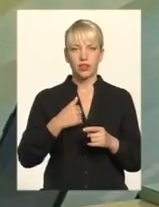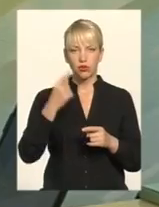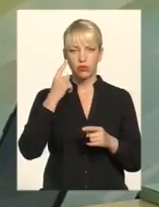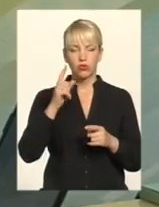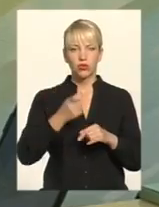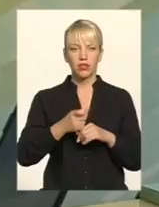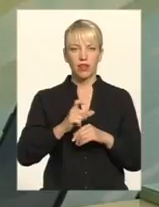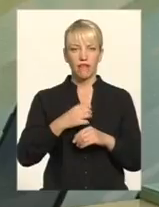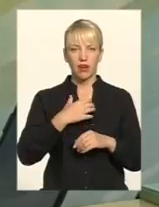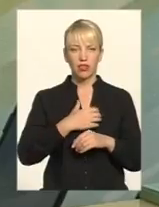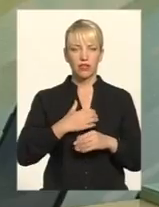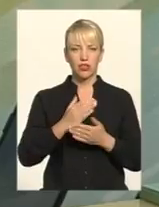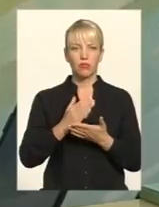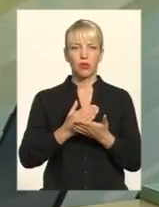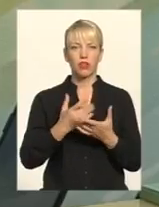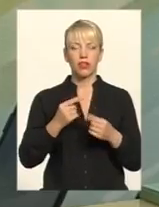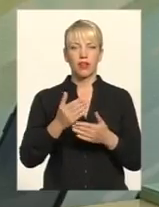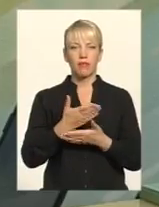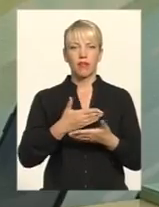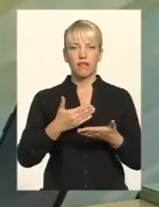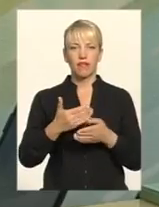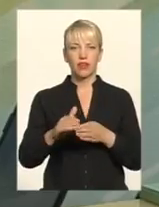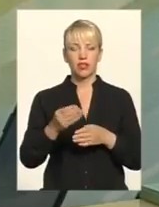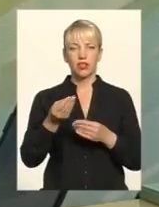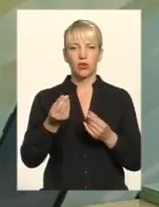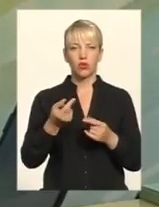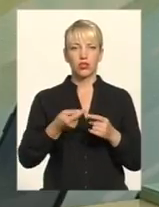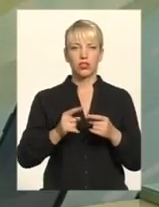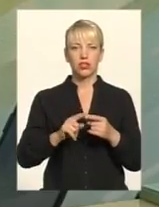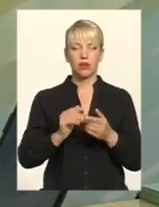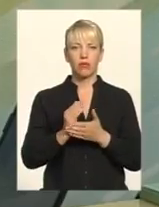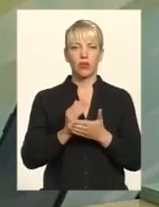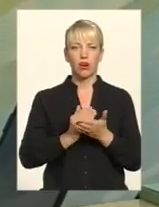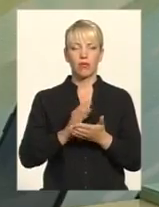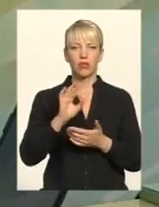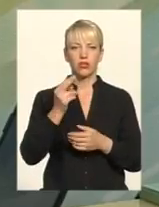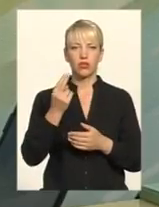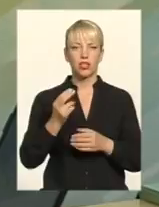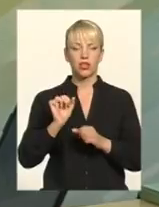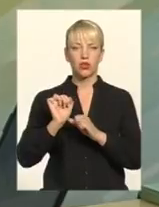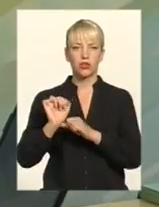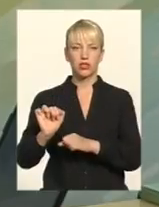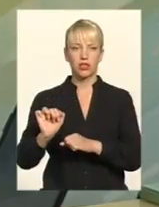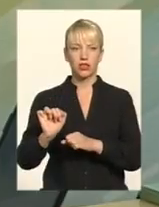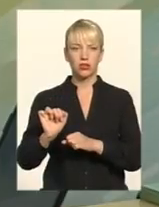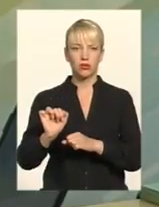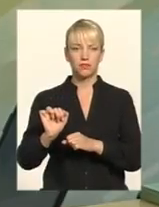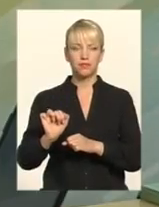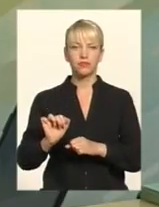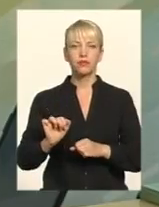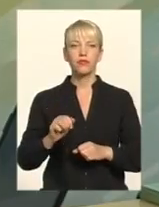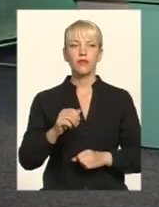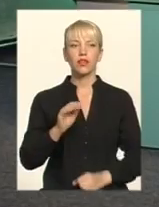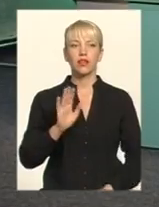з найважливіших програм, де ми виділили кошти – це програма соціального захисту. Я думаю, Михайло Васильович скаже